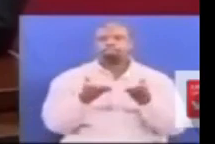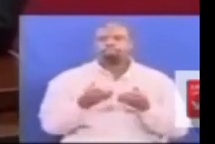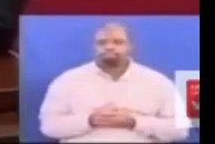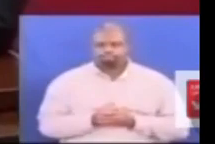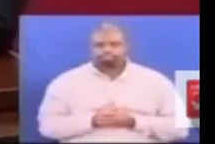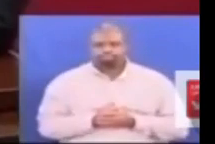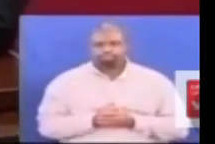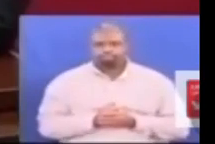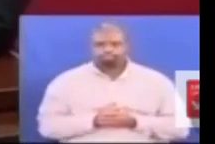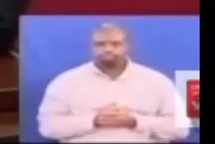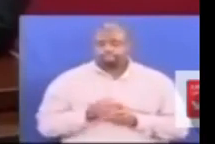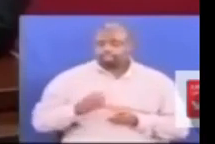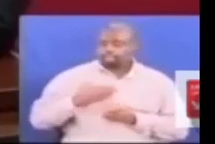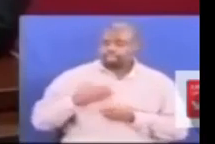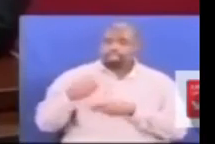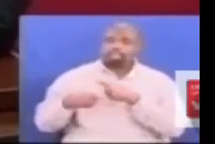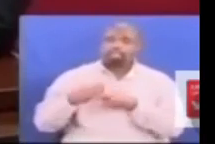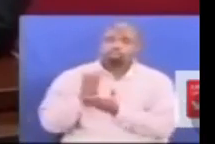Nataka niendelee kuhakikishia pia kwamba